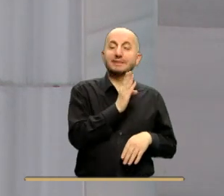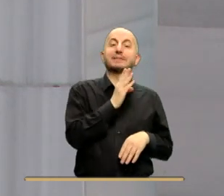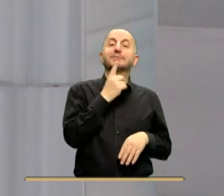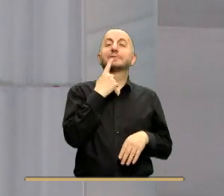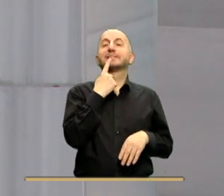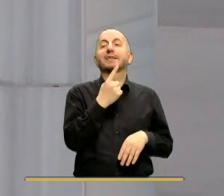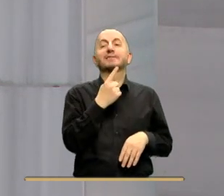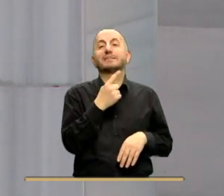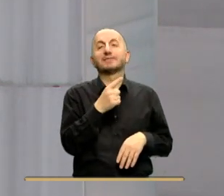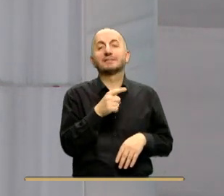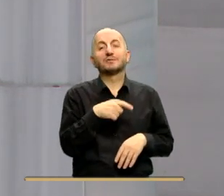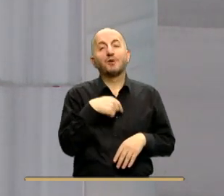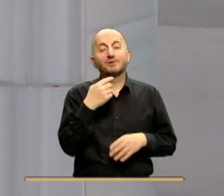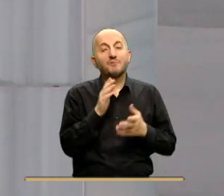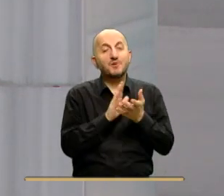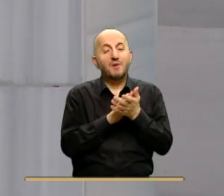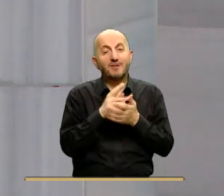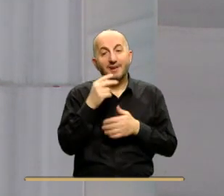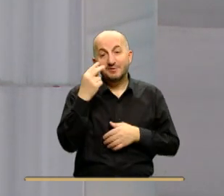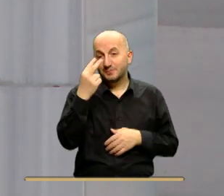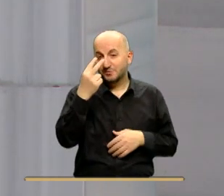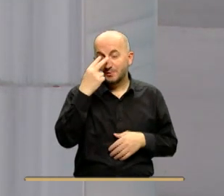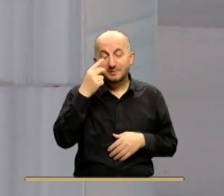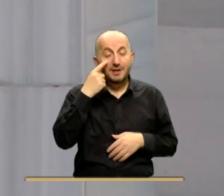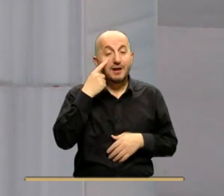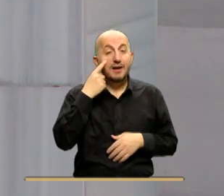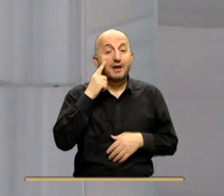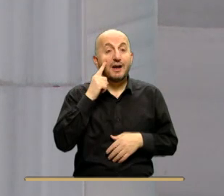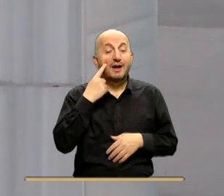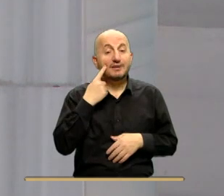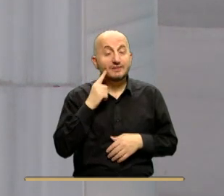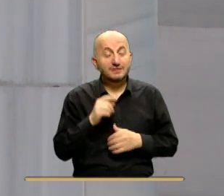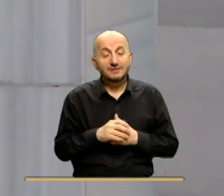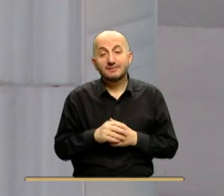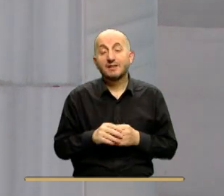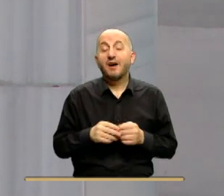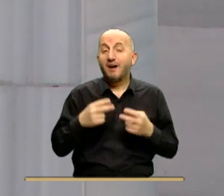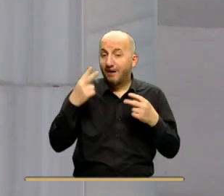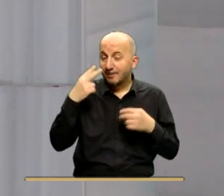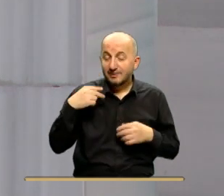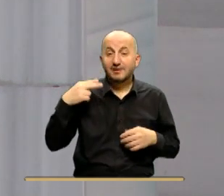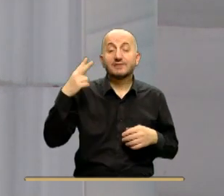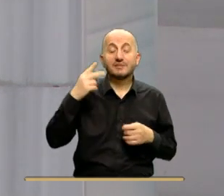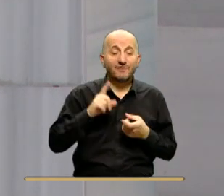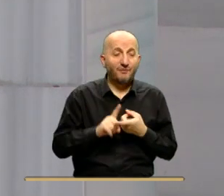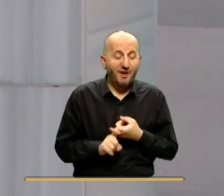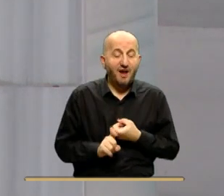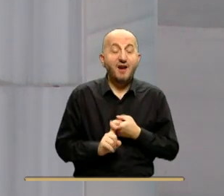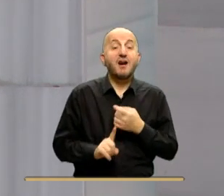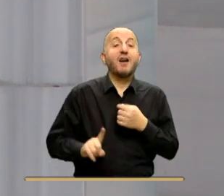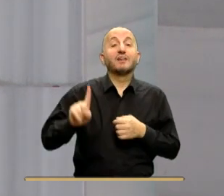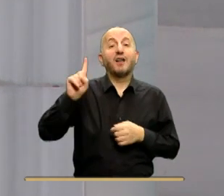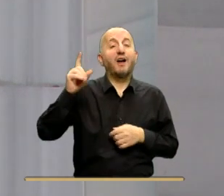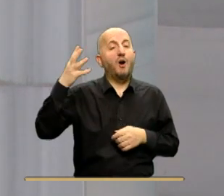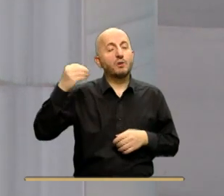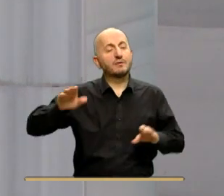dedi. Sonra da mübarek gözlerinden yaşlar aktı, ağladı ve Allah'a